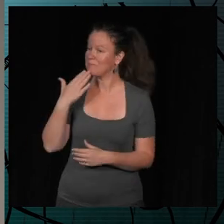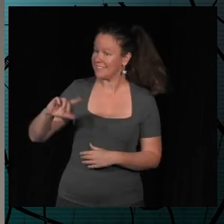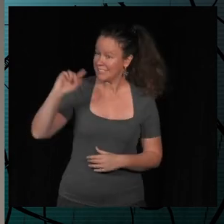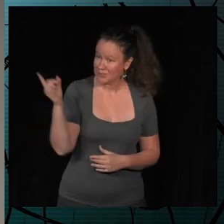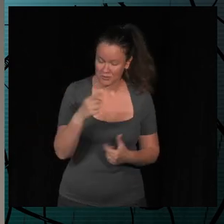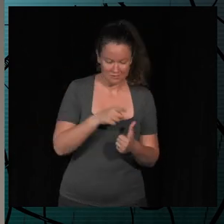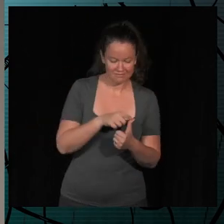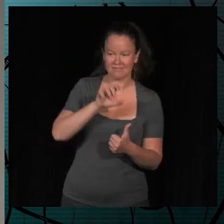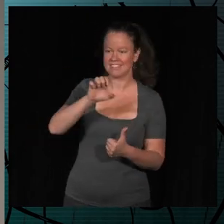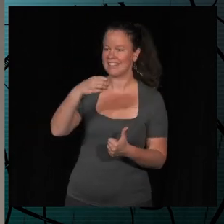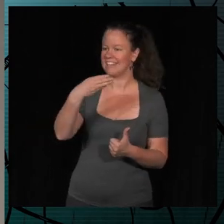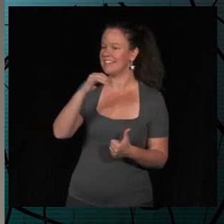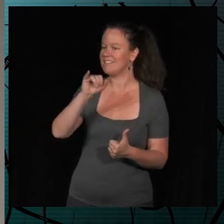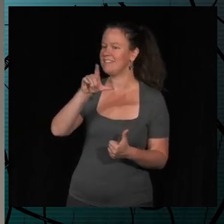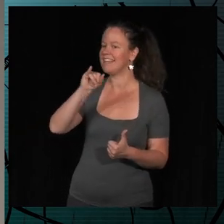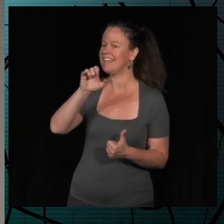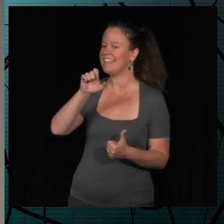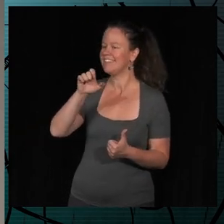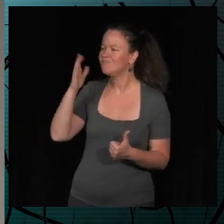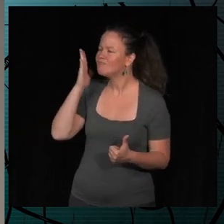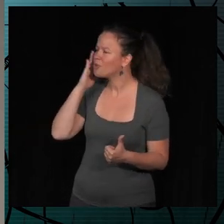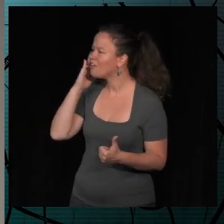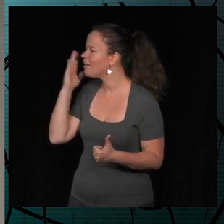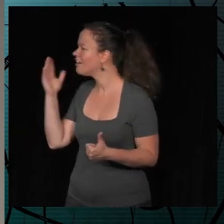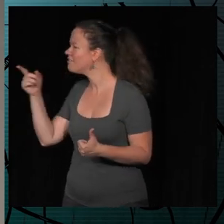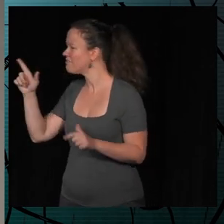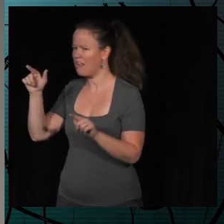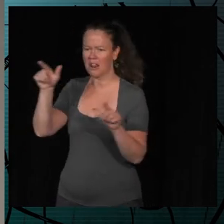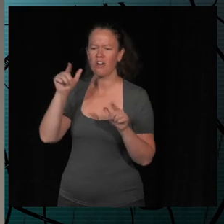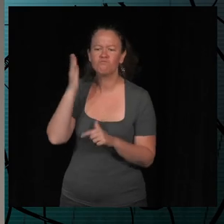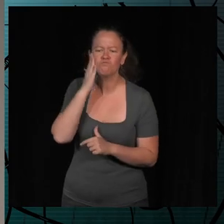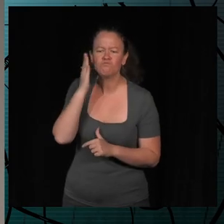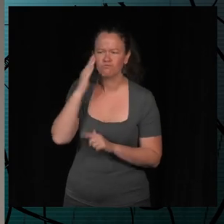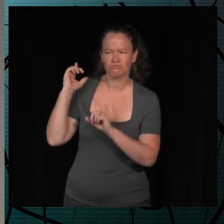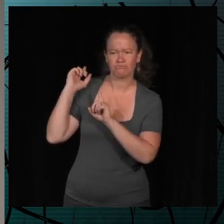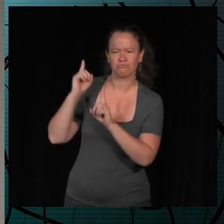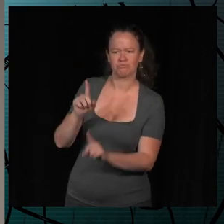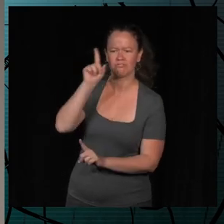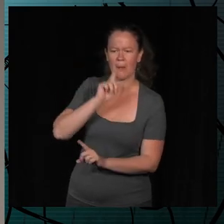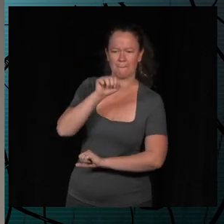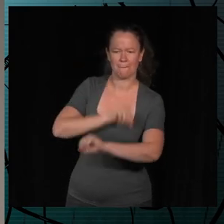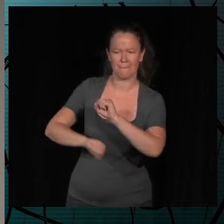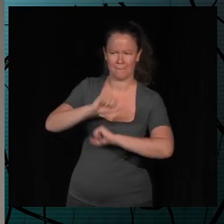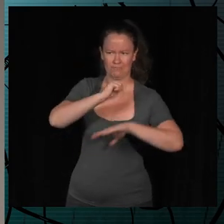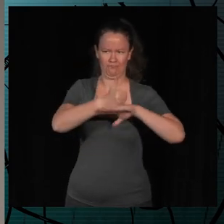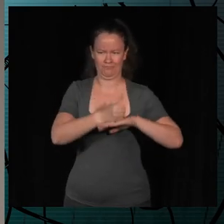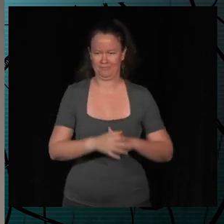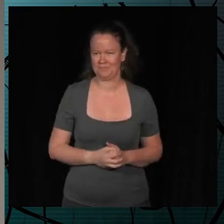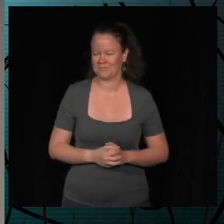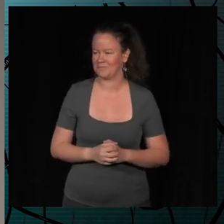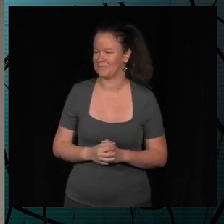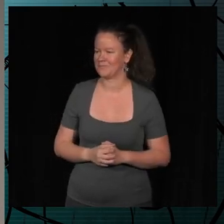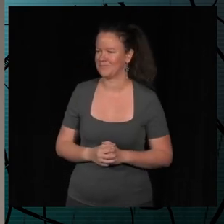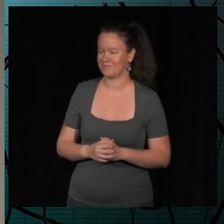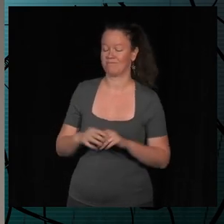fissier qui est ici et que vous connaissez tous j'imagine aujourd'hui prestart s'inscrit cette année